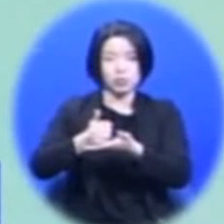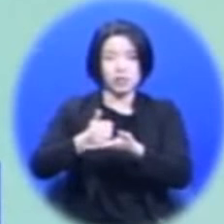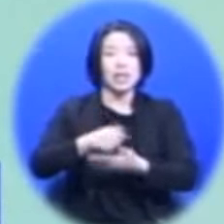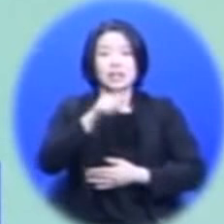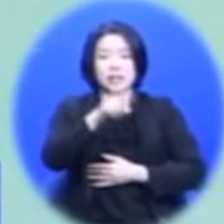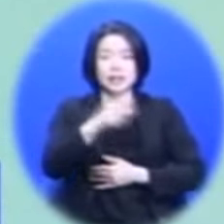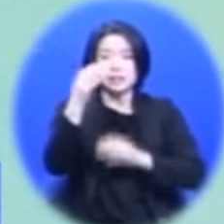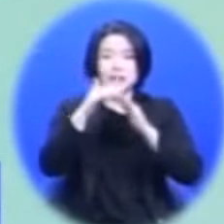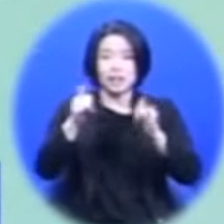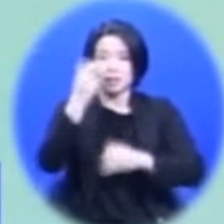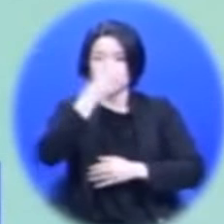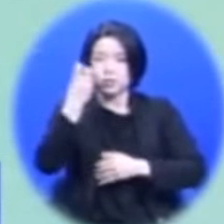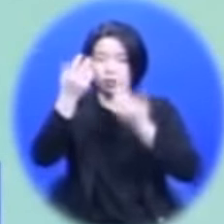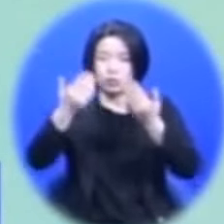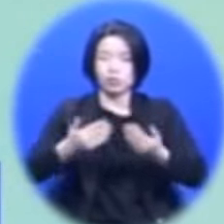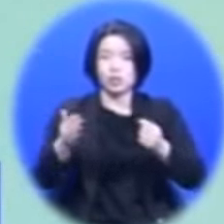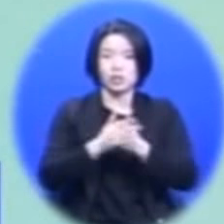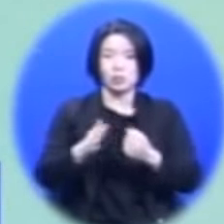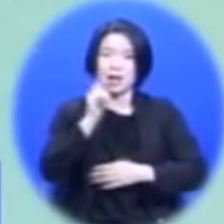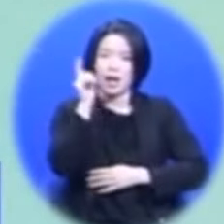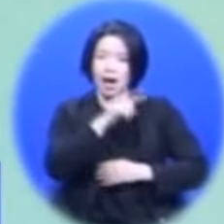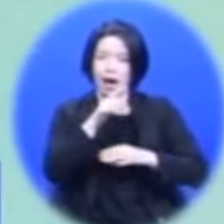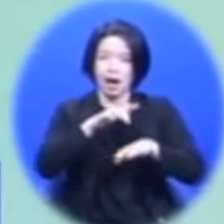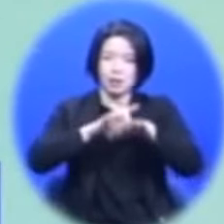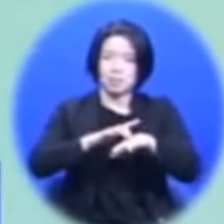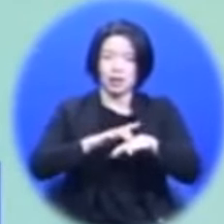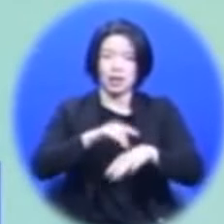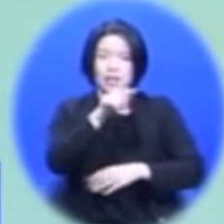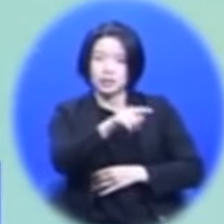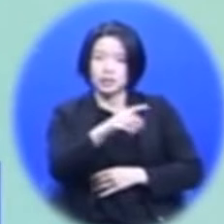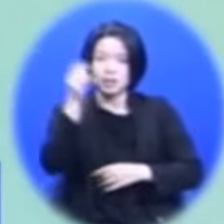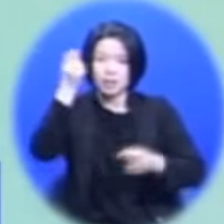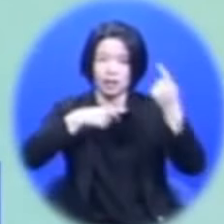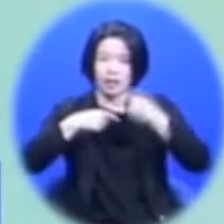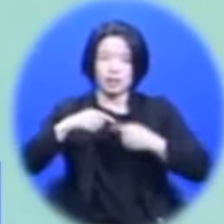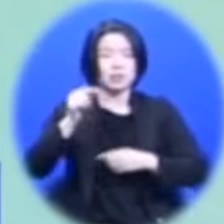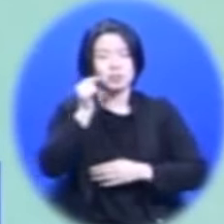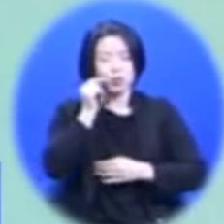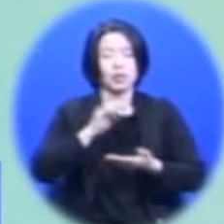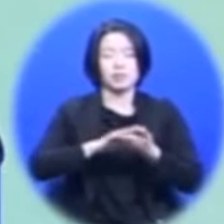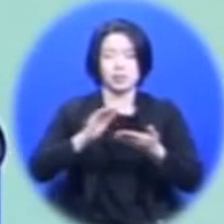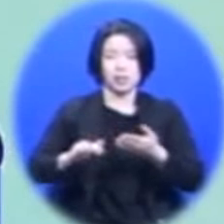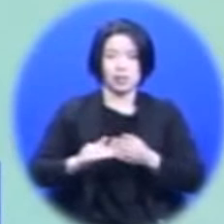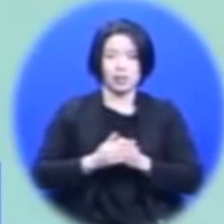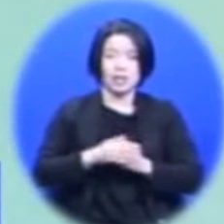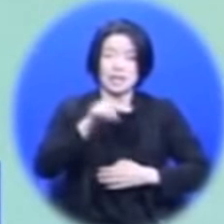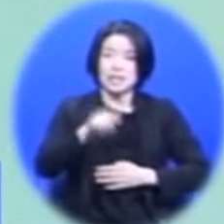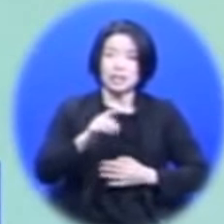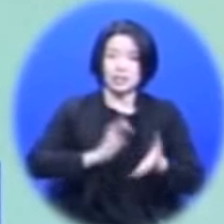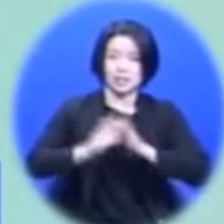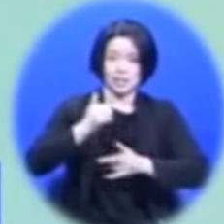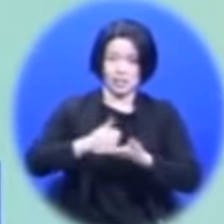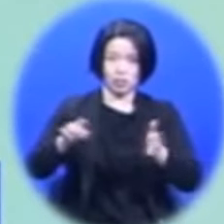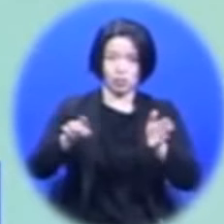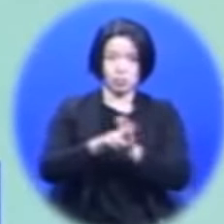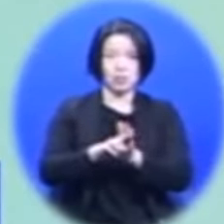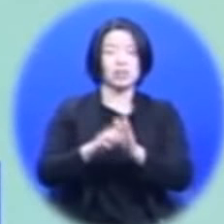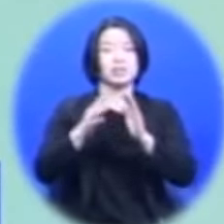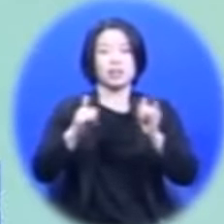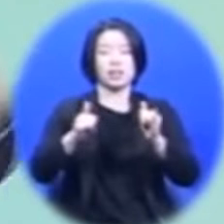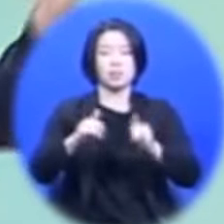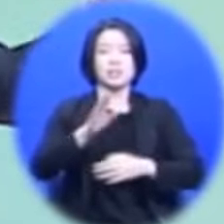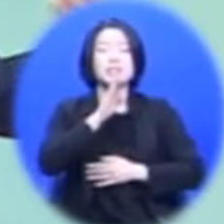사람을 지켜주심으로 악마가 그를 해치지 못합니다. 이것이 예수 믿는 사람의